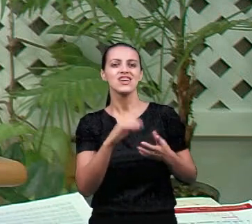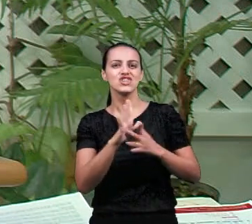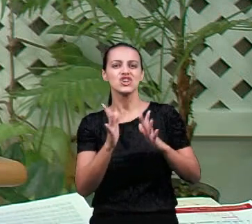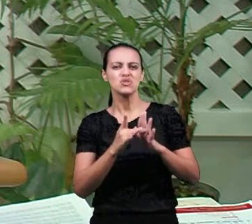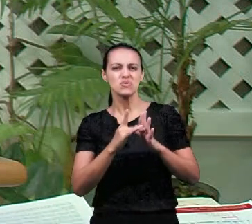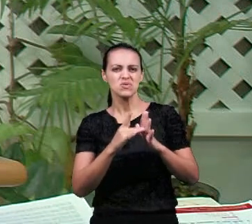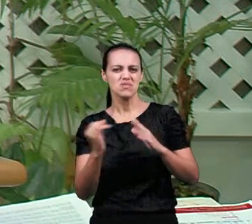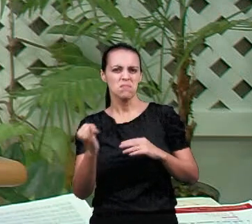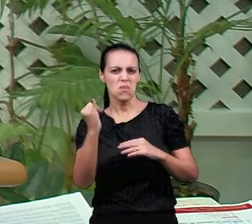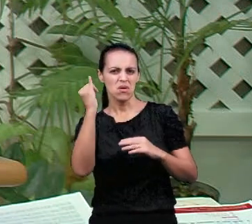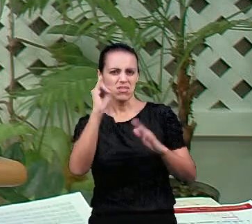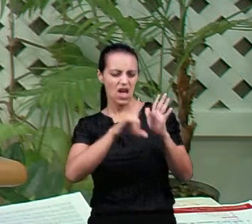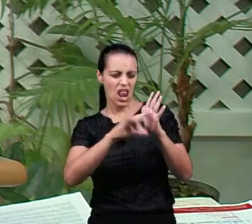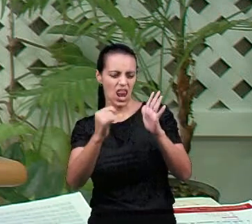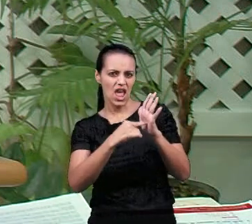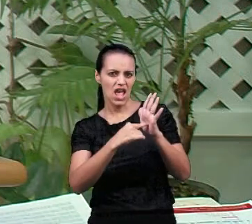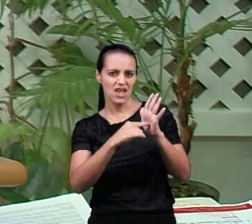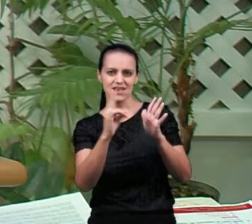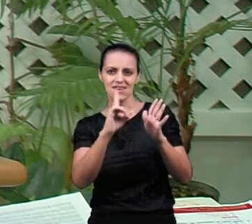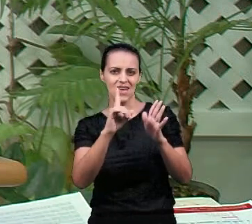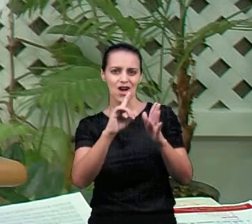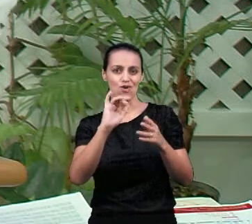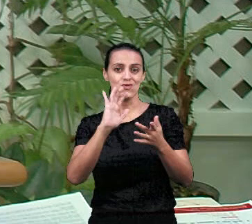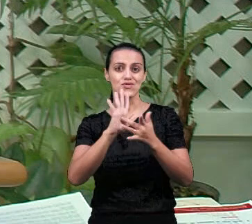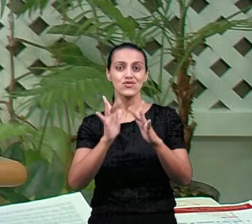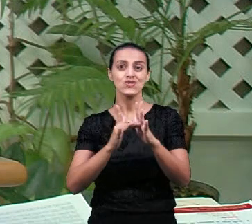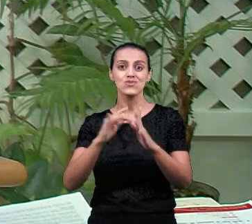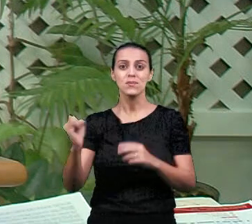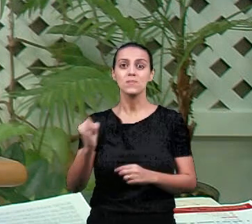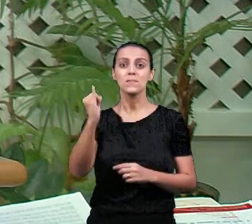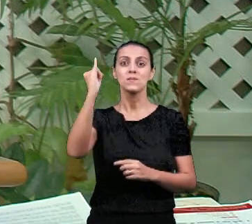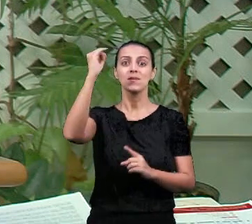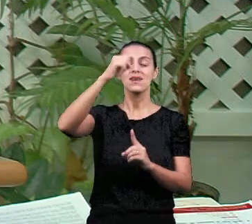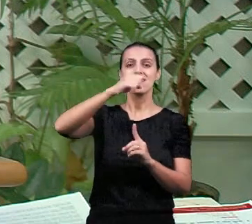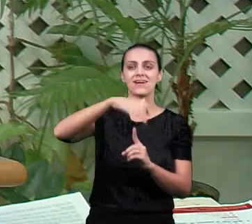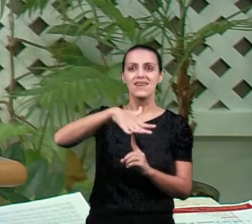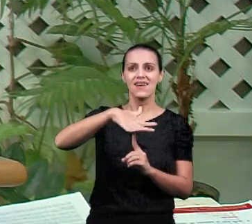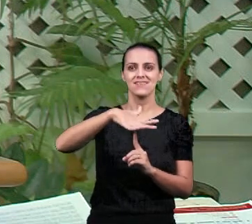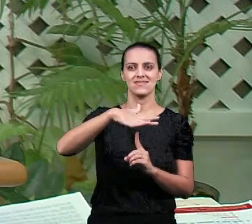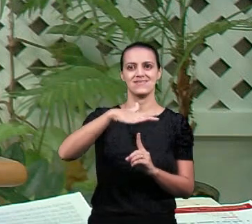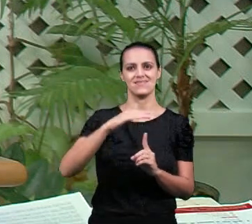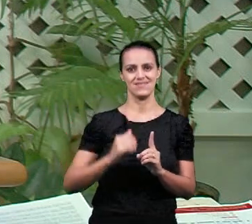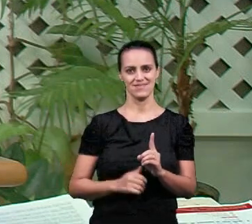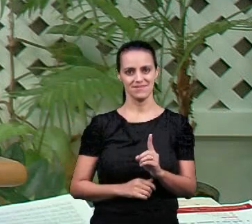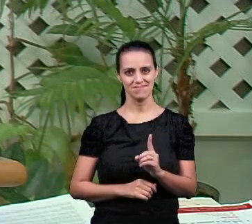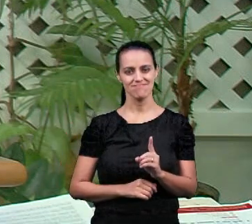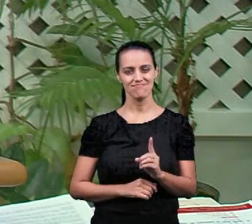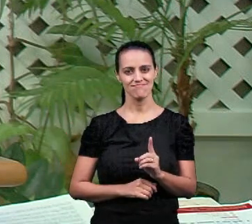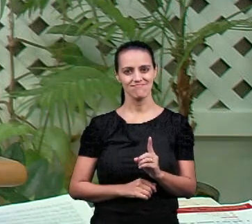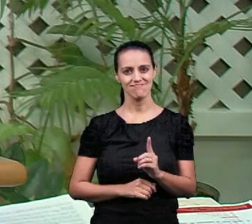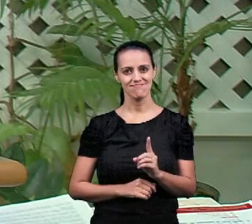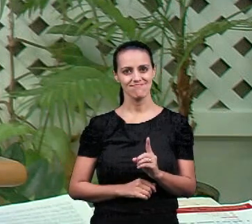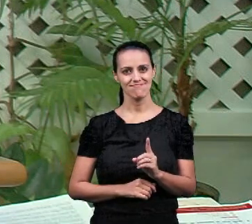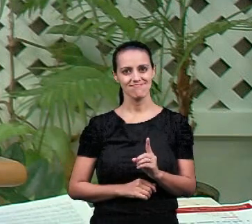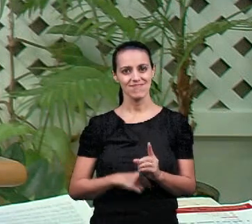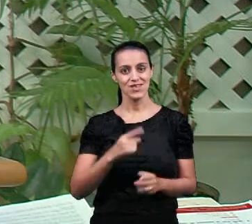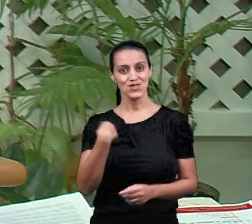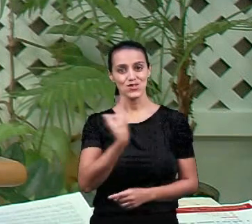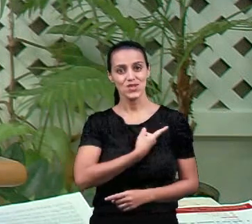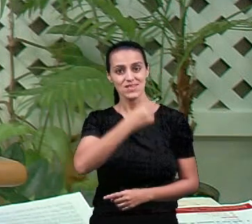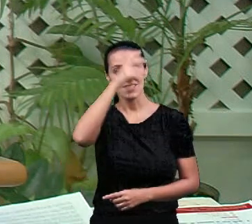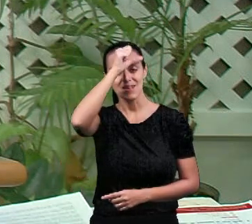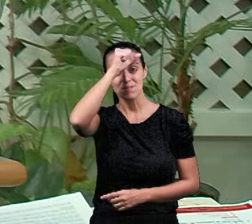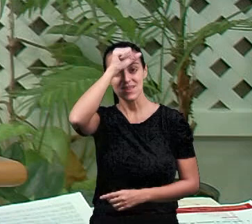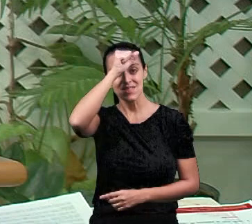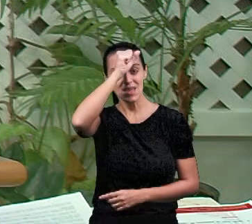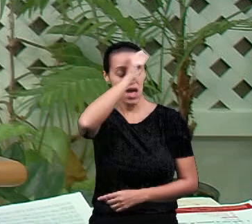qu'en vérité, nous allons comprendre une chose dans la pratique. Notre prochain est celui que